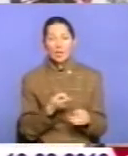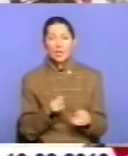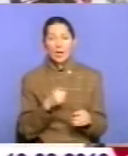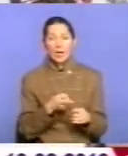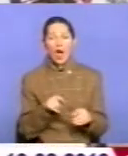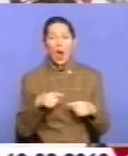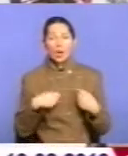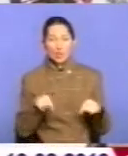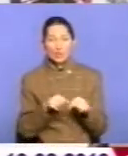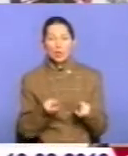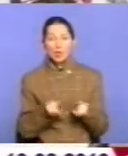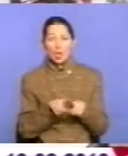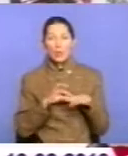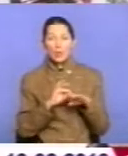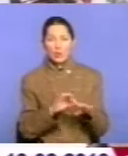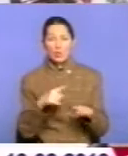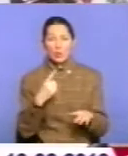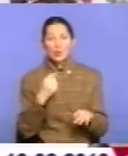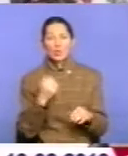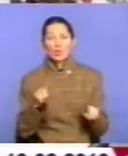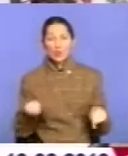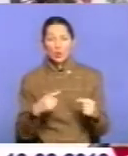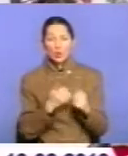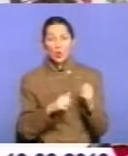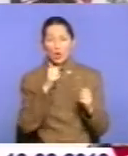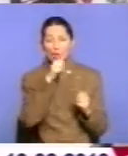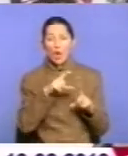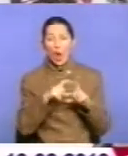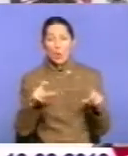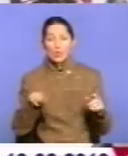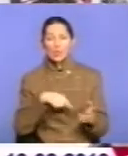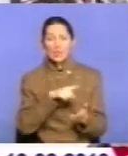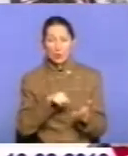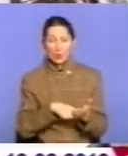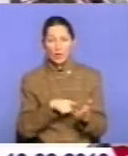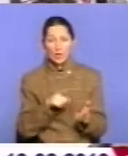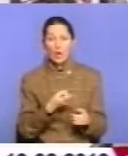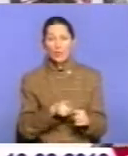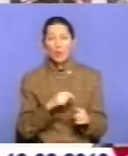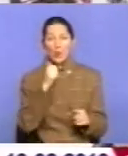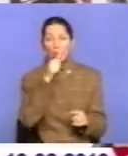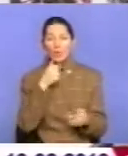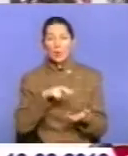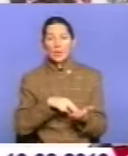проведення. В області створюються щорічно пункти тестування, їх в цьому році плануємо